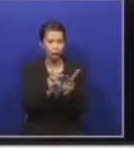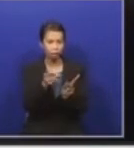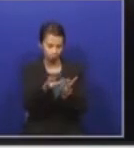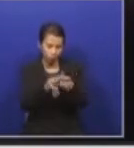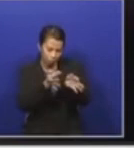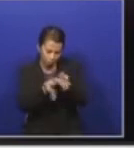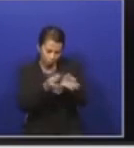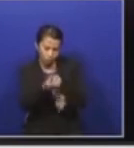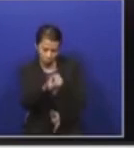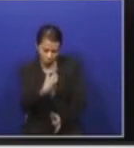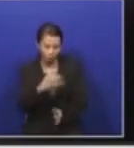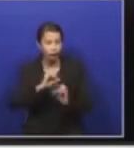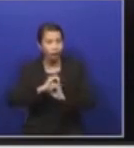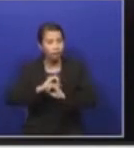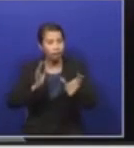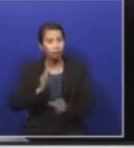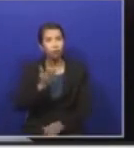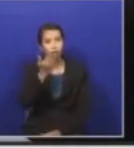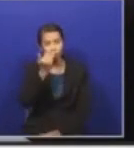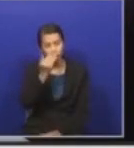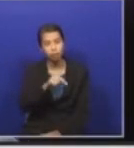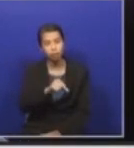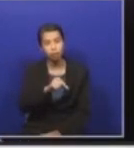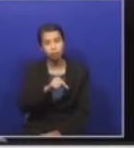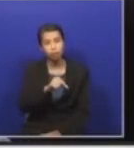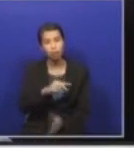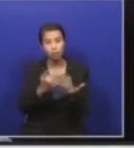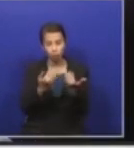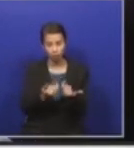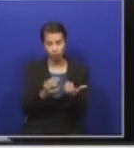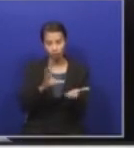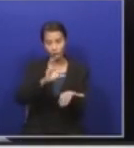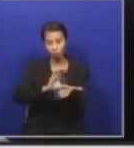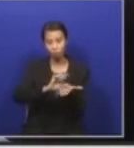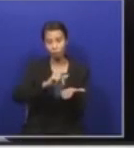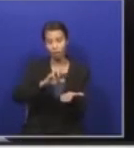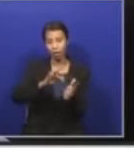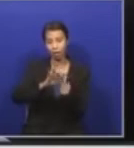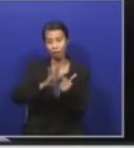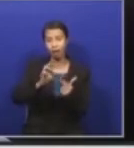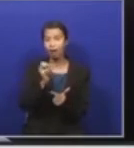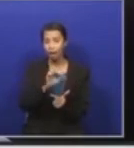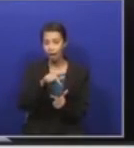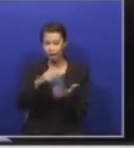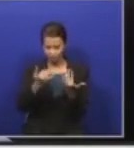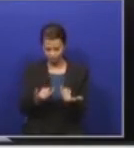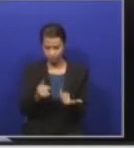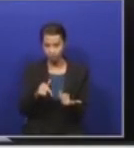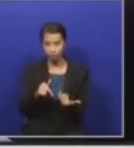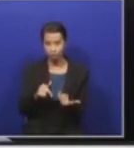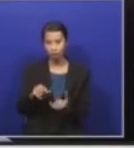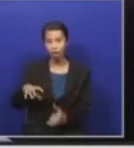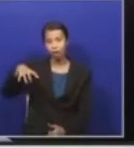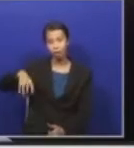ากให้ชัดเจนหน่อยนะครับว่าร่างพระราชบัญญัติองค์งบประมาณลักษณะนี้เข้ามาแล้วเนี่ยวันนี้อำนาจของสภ